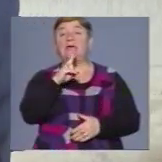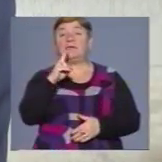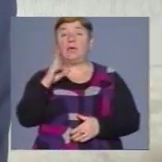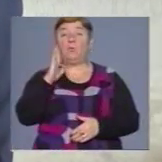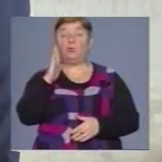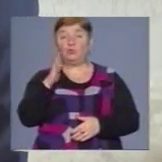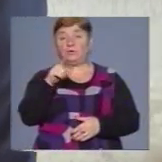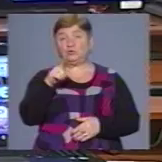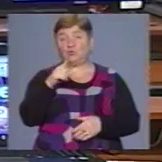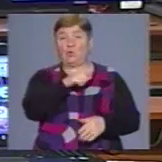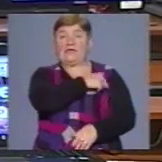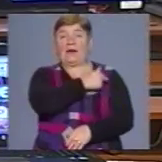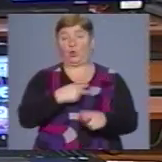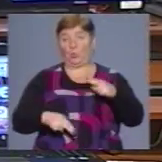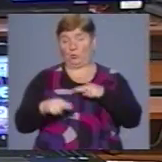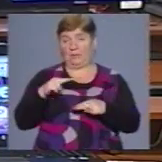цю лікарню.